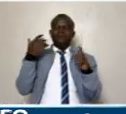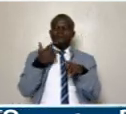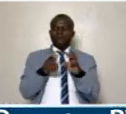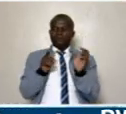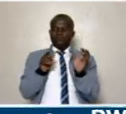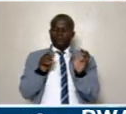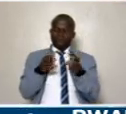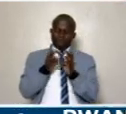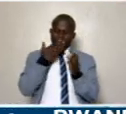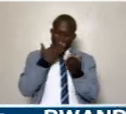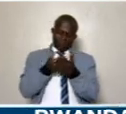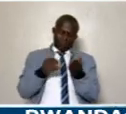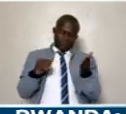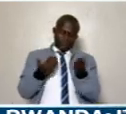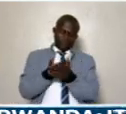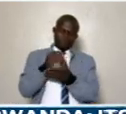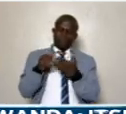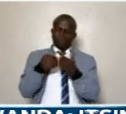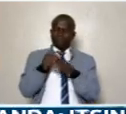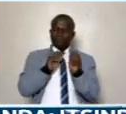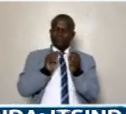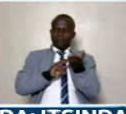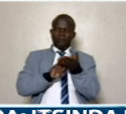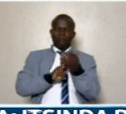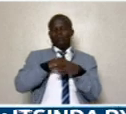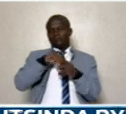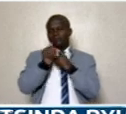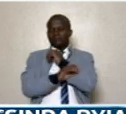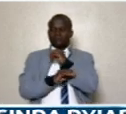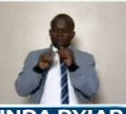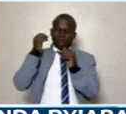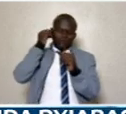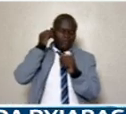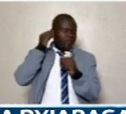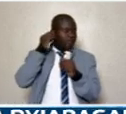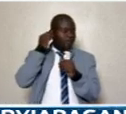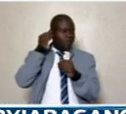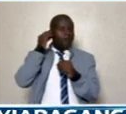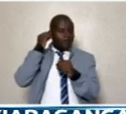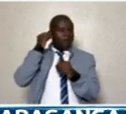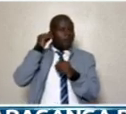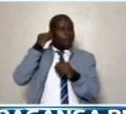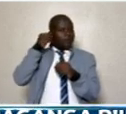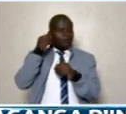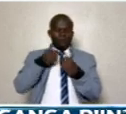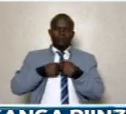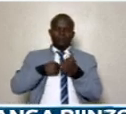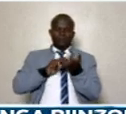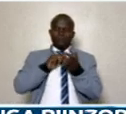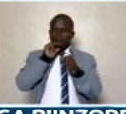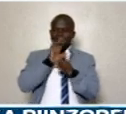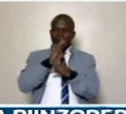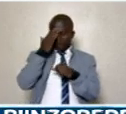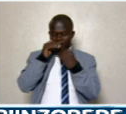So uburyo rero ni uburyo bushyashya busanzwe bunakoreshwa n'ahandi naha mu Rwanda bwakoreshwaga ariko atari cyane, kugira ngo